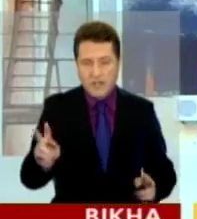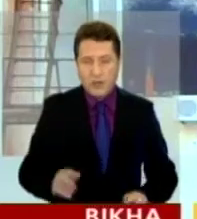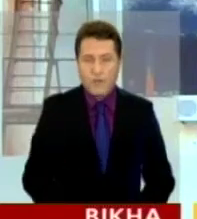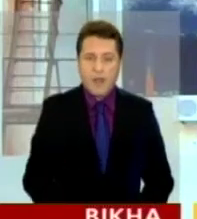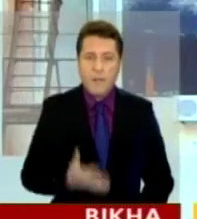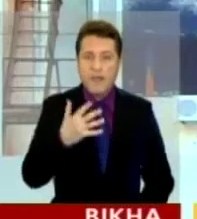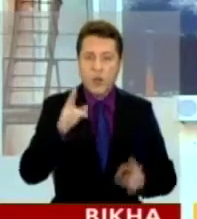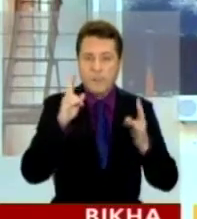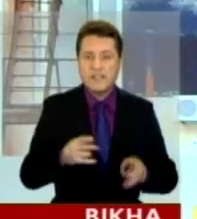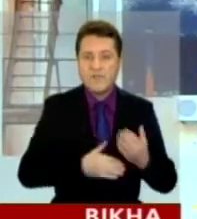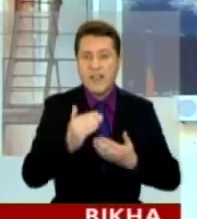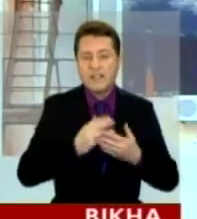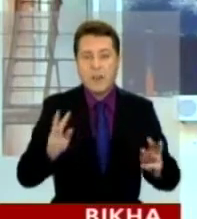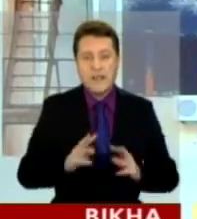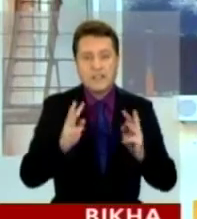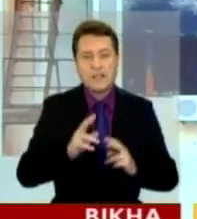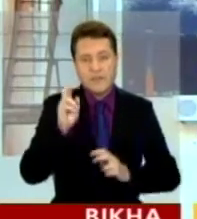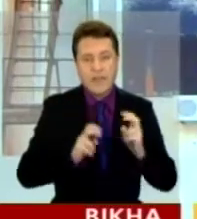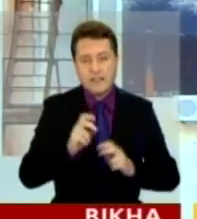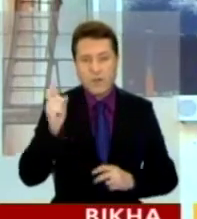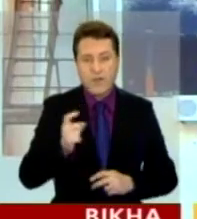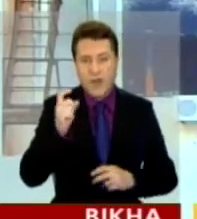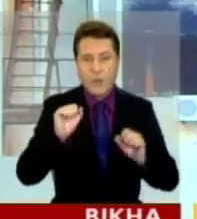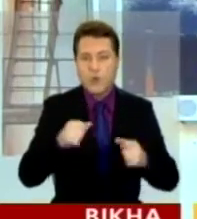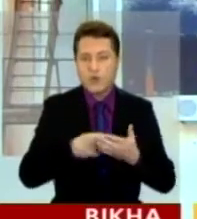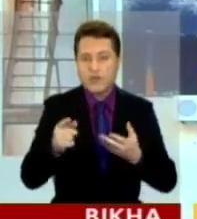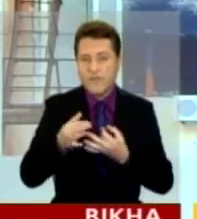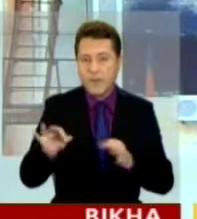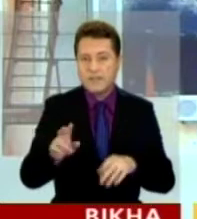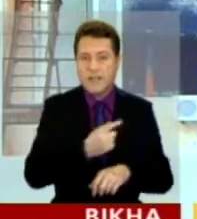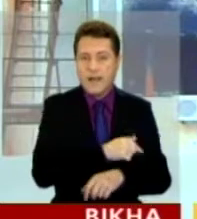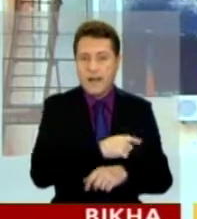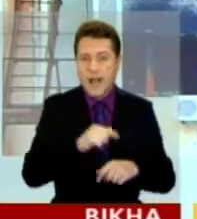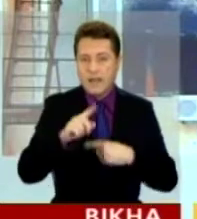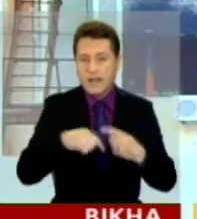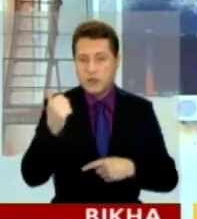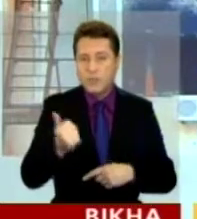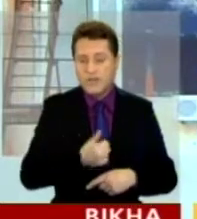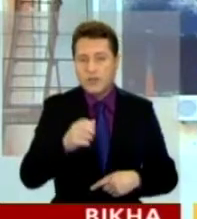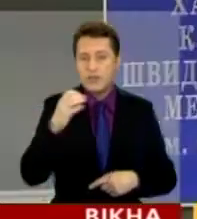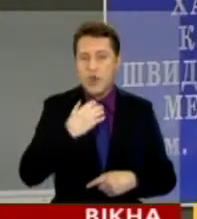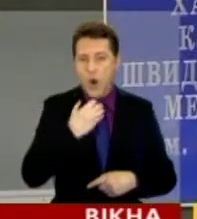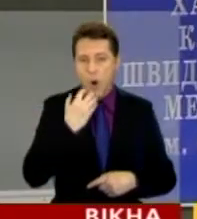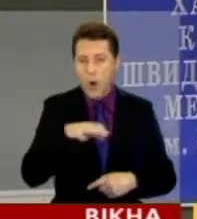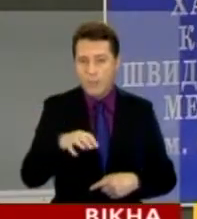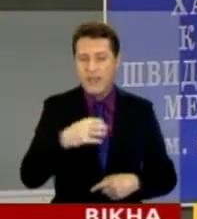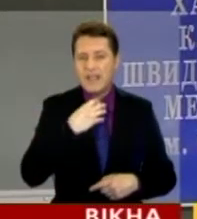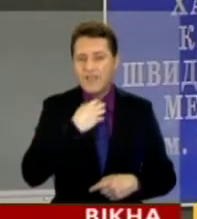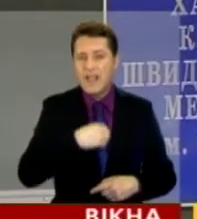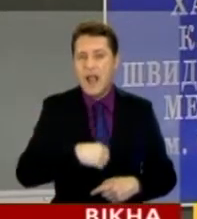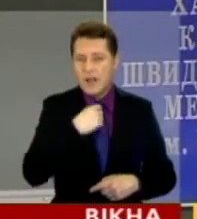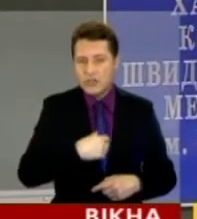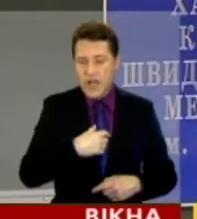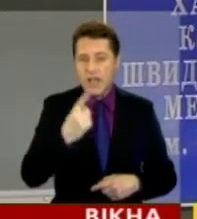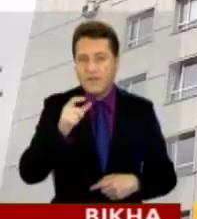П'ятьох потерпілих унаслідок пожежі на заводі «Хартрон» можуть виписати з лікарні вже наступного тижня. У них опіки дихальних шляхів. І ще одного